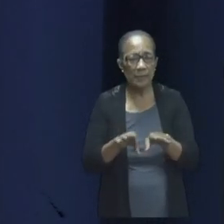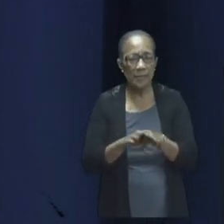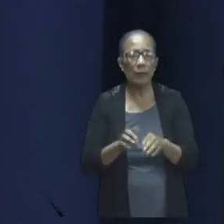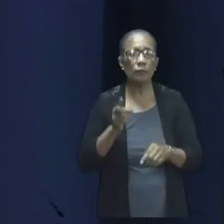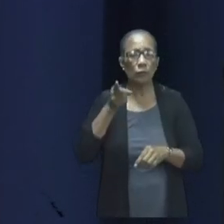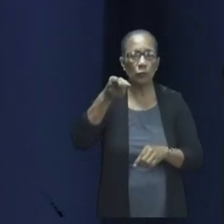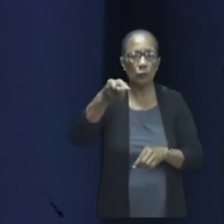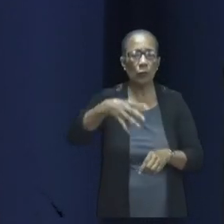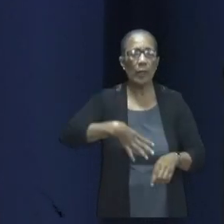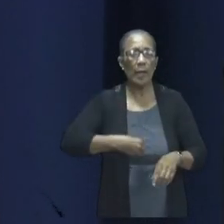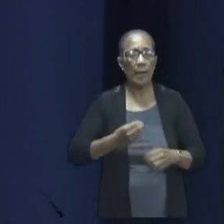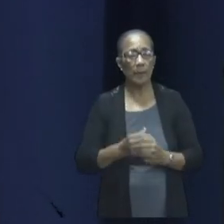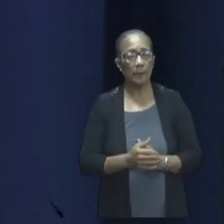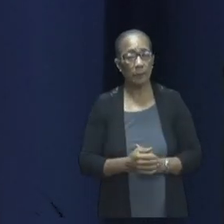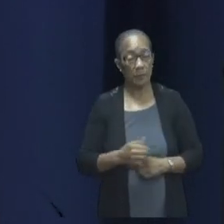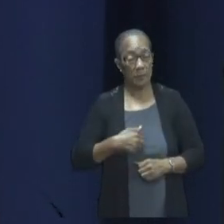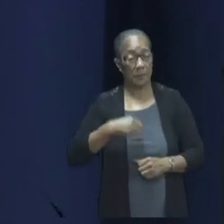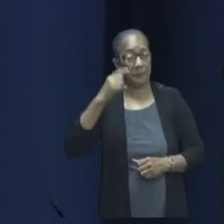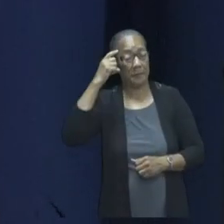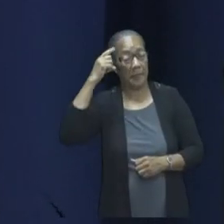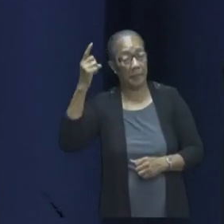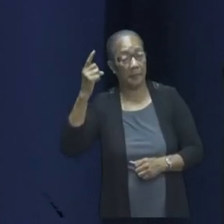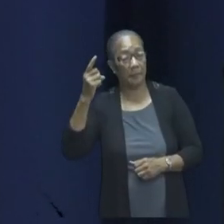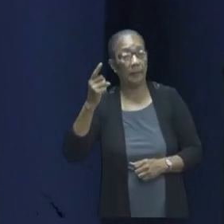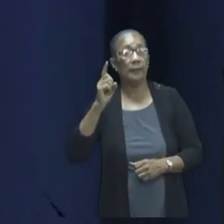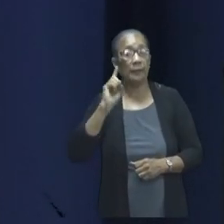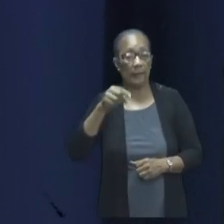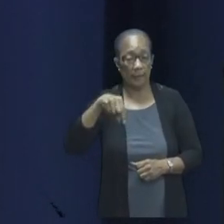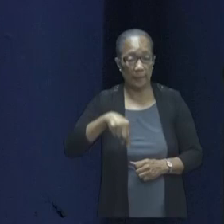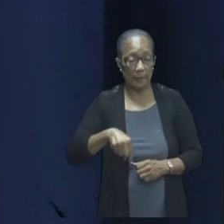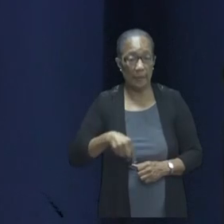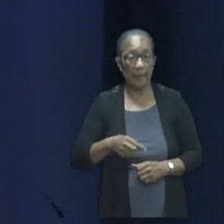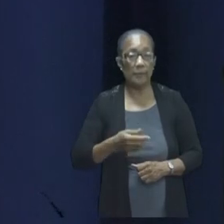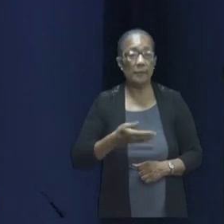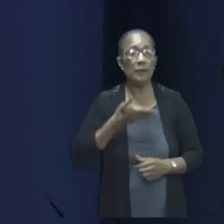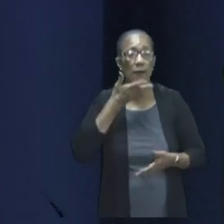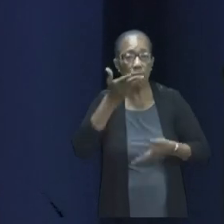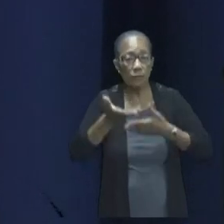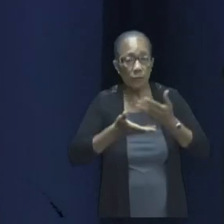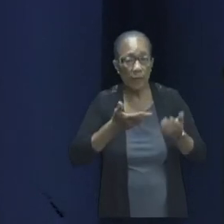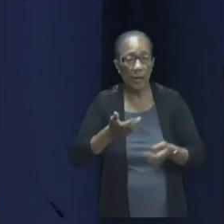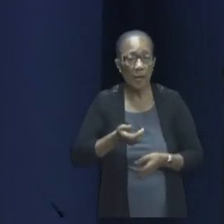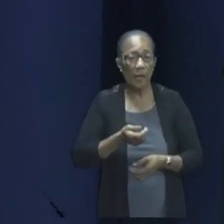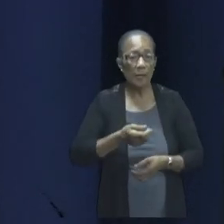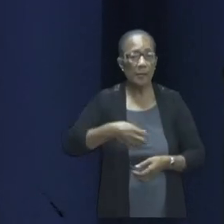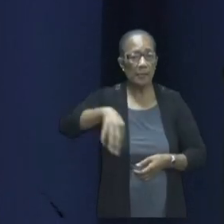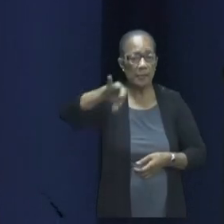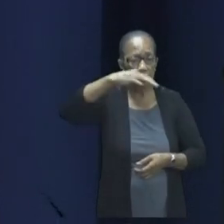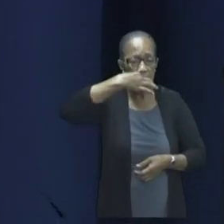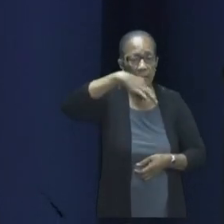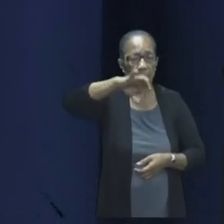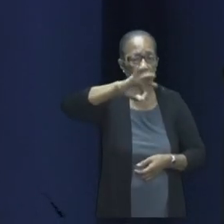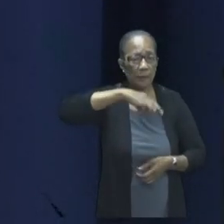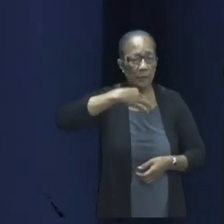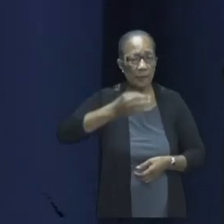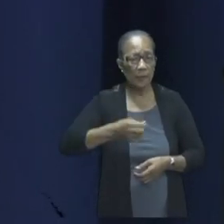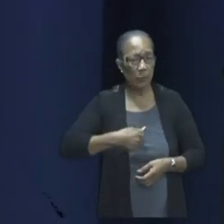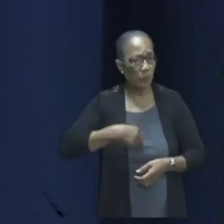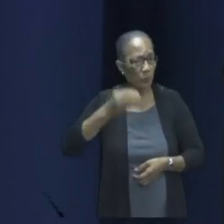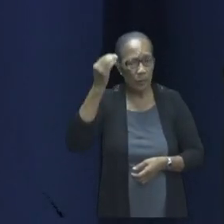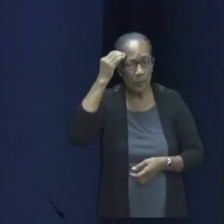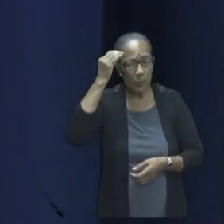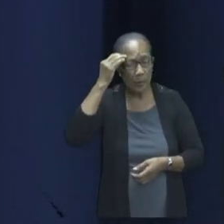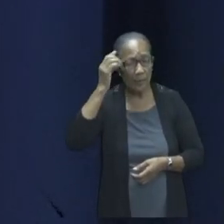heeft dus ik denk dat deze vraag is vaker gesteld het is niet zo dat men ervan uit moet gaan dat het